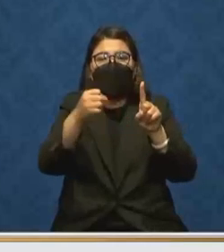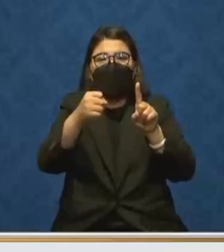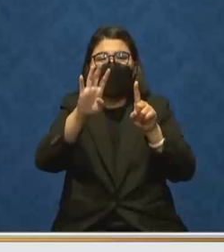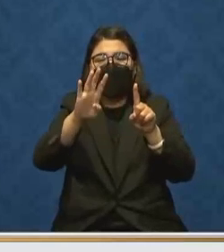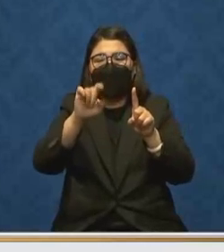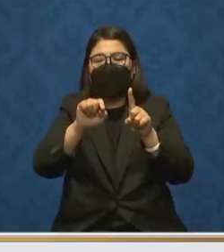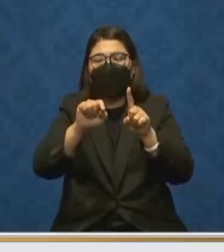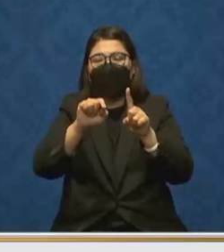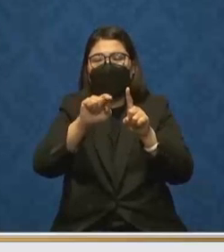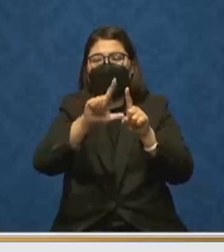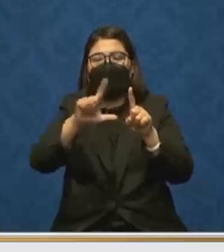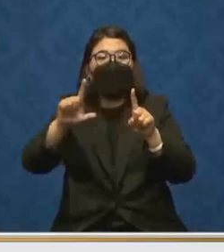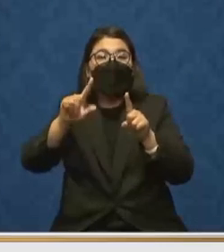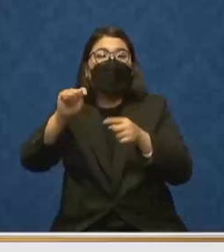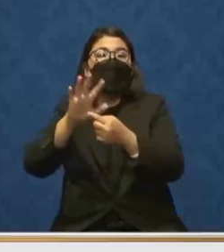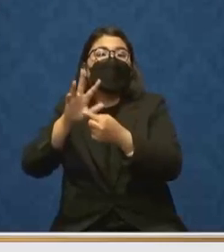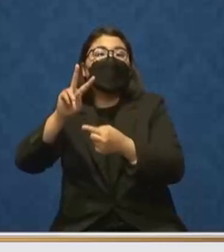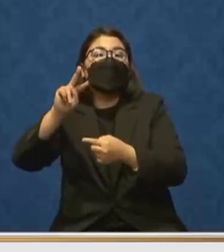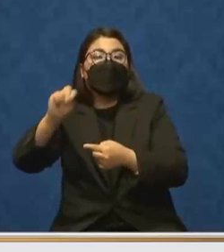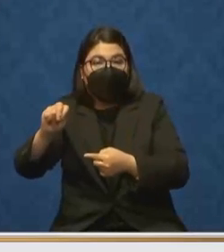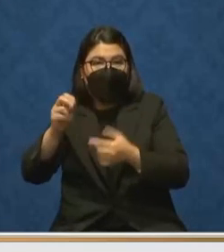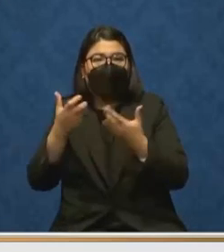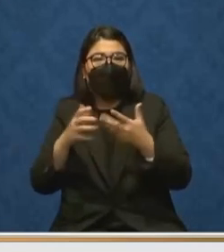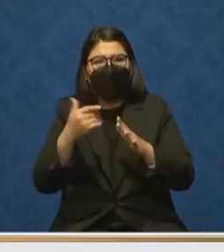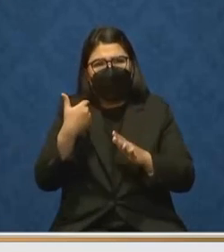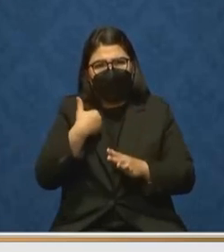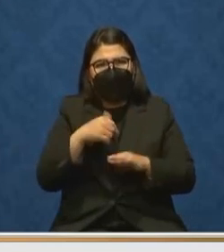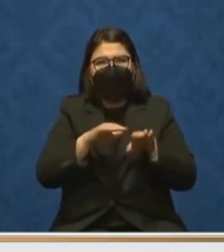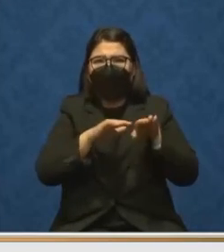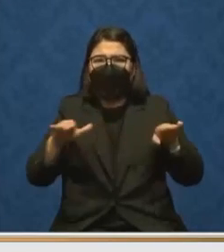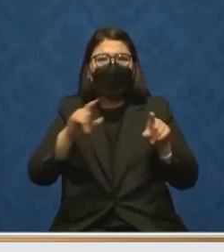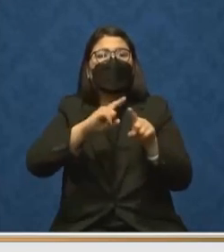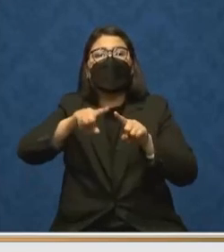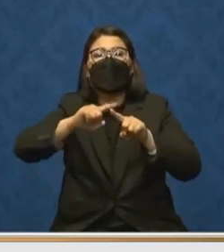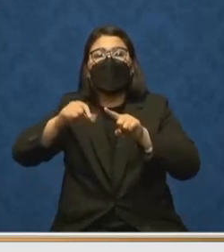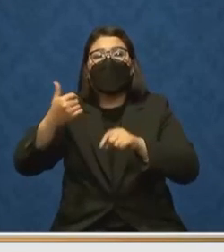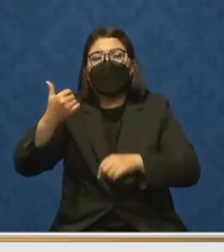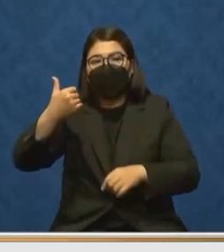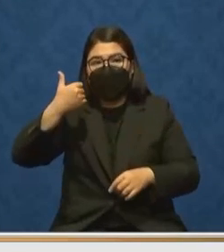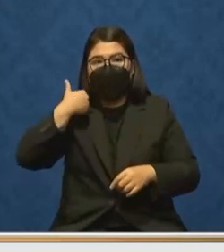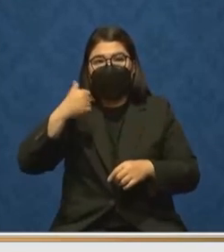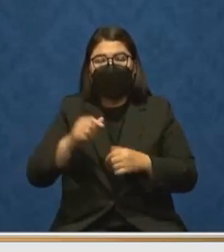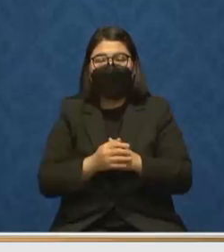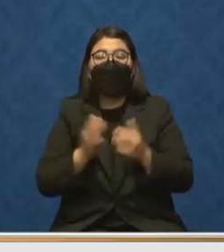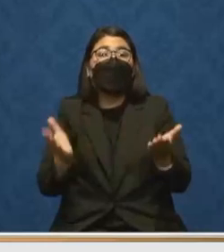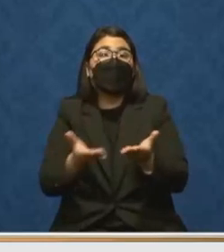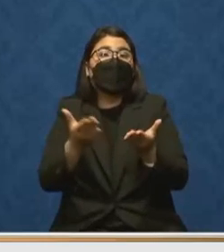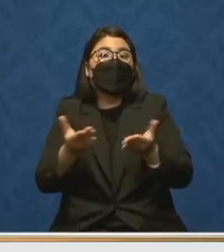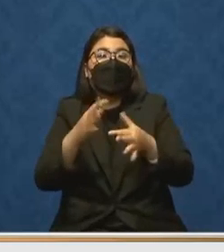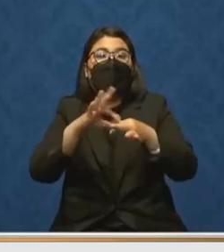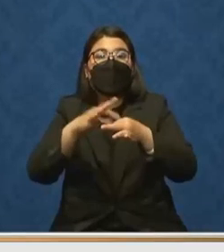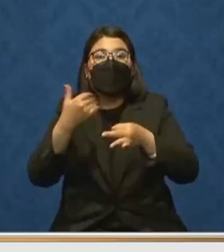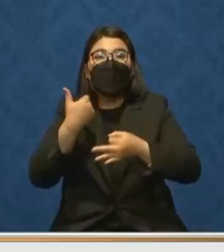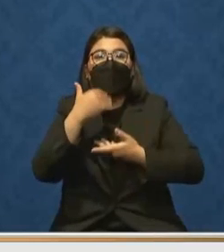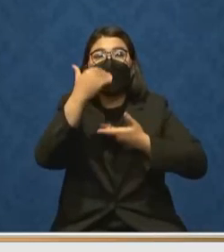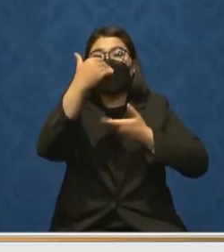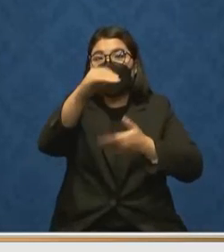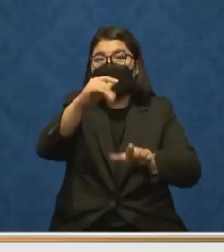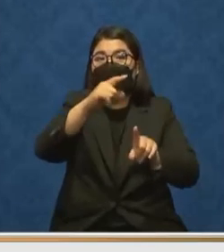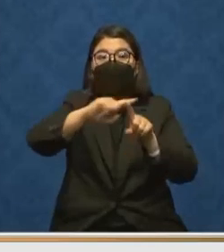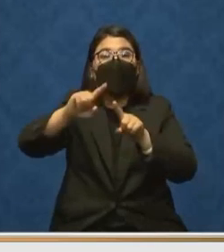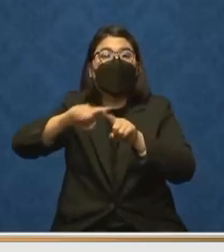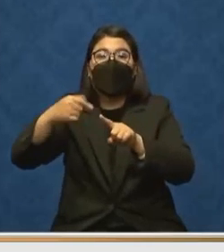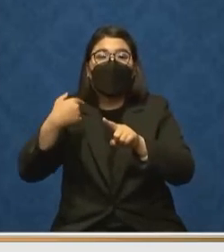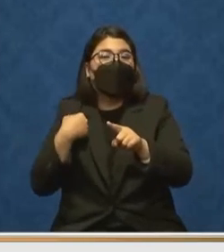างอากาศเพิ่มขีดความสามารถของท่าอากาศยานตามมาตรฐานการบินระหว่างประเทศรวมทั้งส่งเสริมการเข้าถึงระบบขนส่งสาธารณะของประชาชนอย่างทั่ว